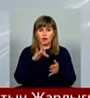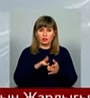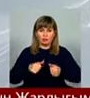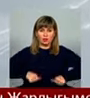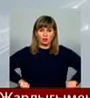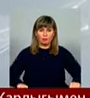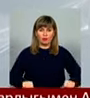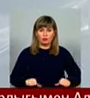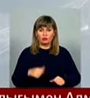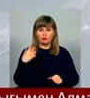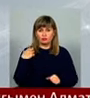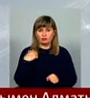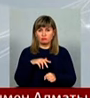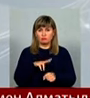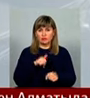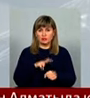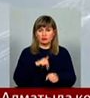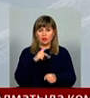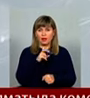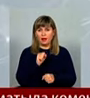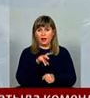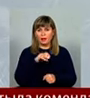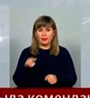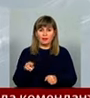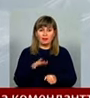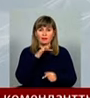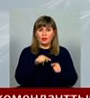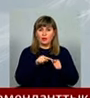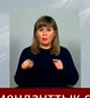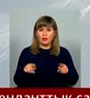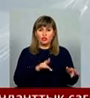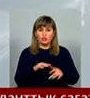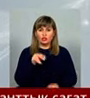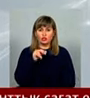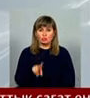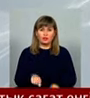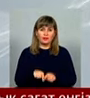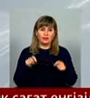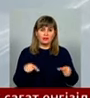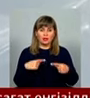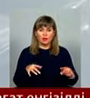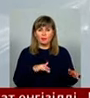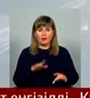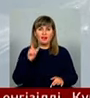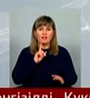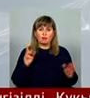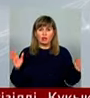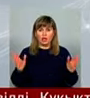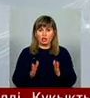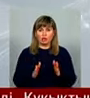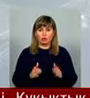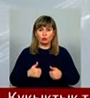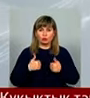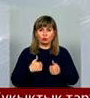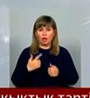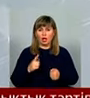с начальником департамента полиции Канатом Тимирденовым. На весь период действия ЧП введены ряд мер и временных ограничений. Усилена